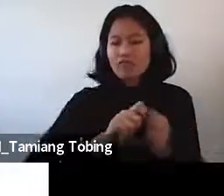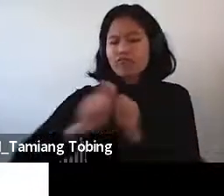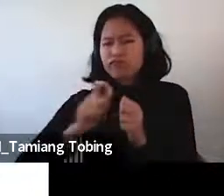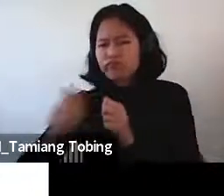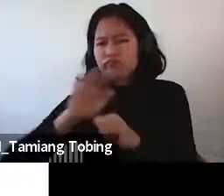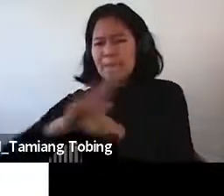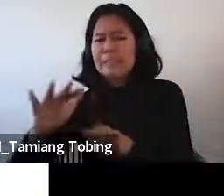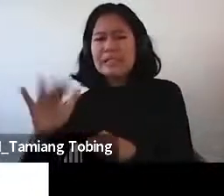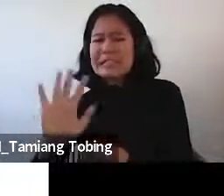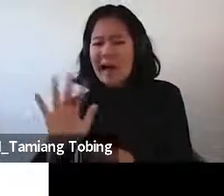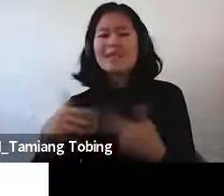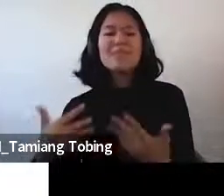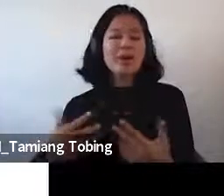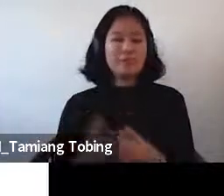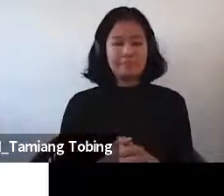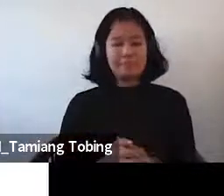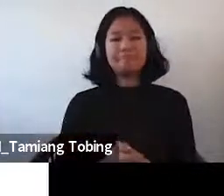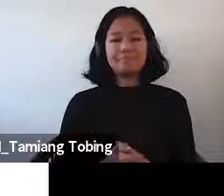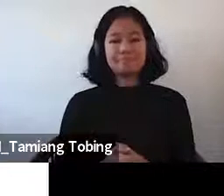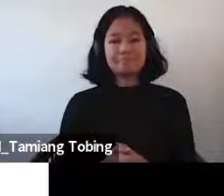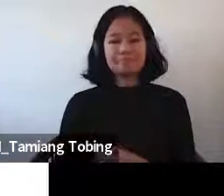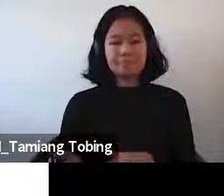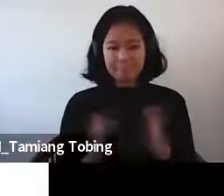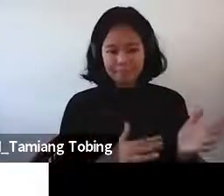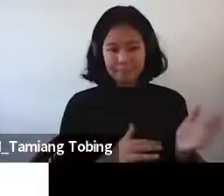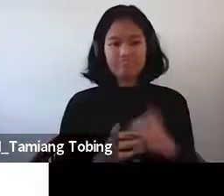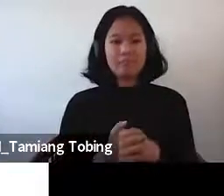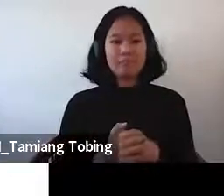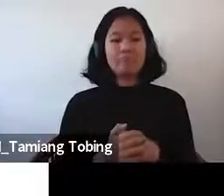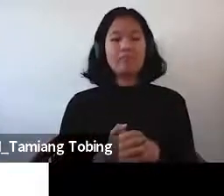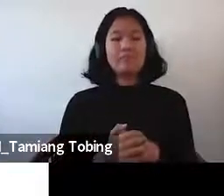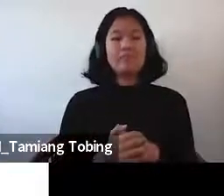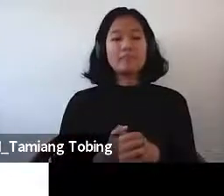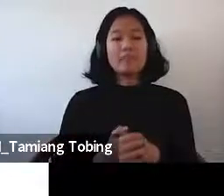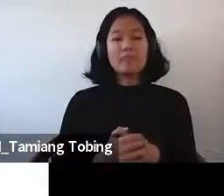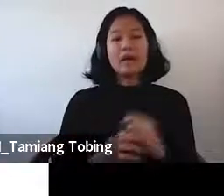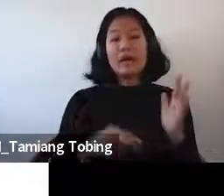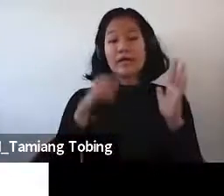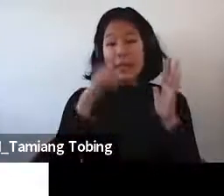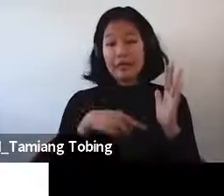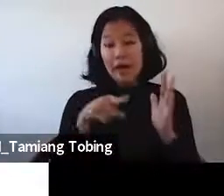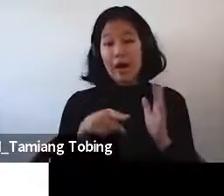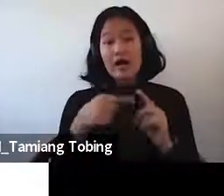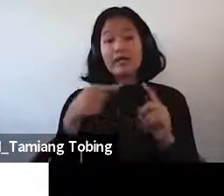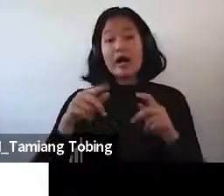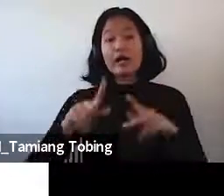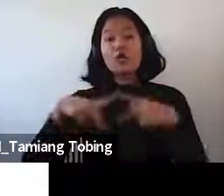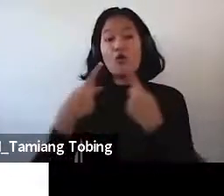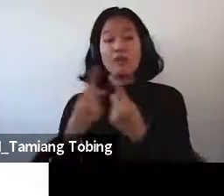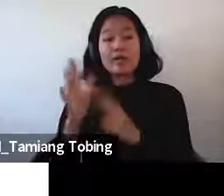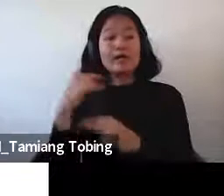keuangan keluarga itu tidak tekor. Nah, kemudian ada data yang dikumpulkan oleh Komnas Perempuan